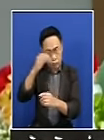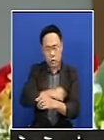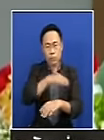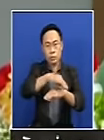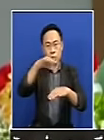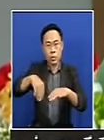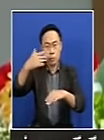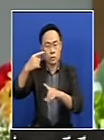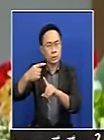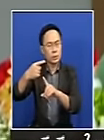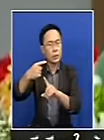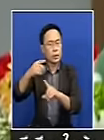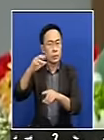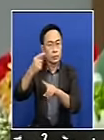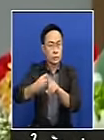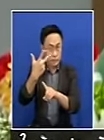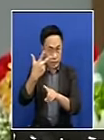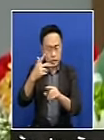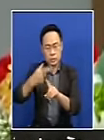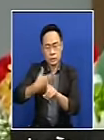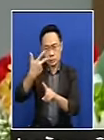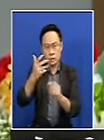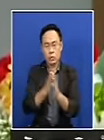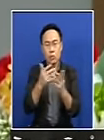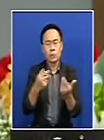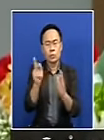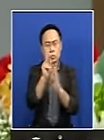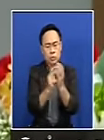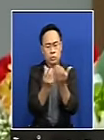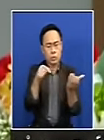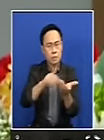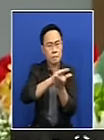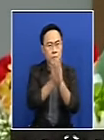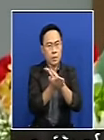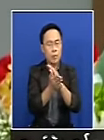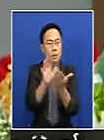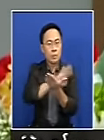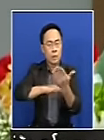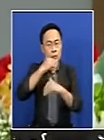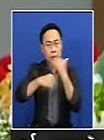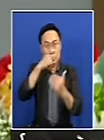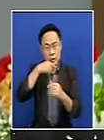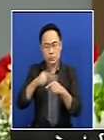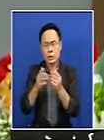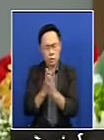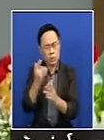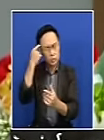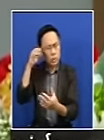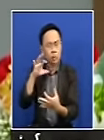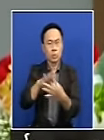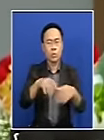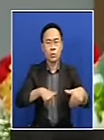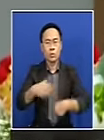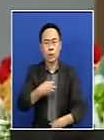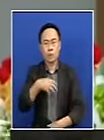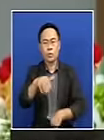นะคะสำหรับร่างรัฐธรรมนูญฉบับนี้ได้มีการปฏิรูปประเทศในหลากหลายด้านค่ะก็คงจะตอบเสียงเรียกร้องของประช